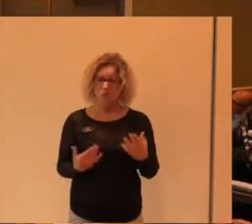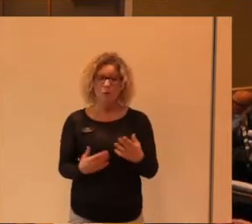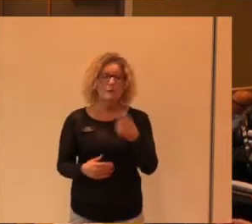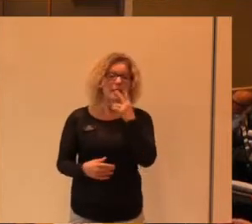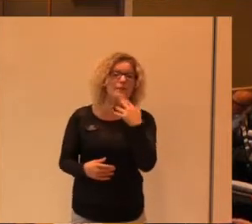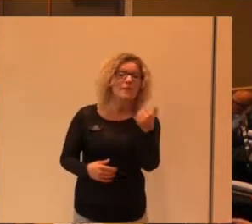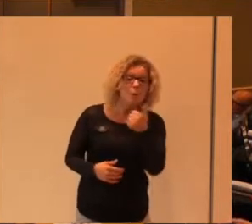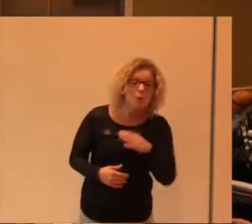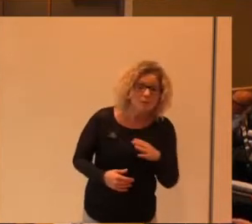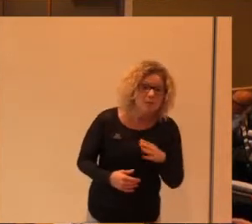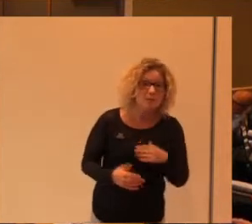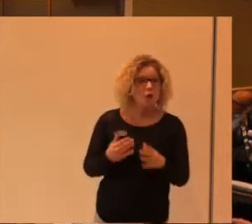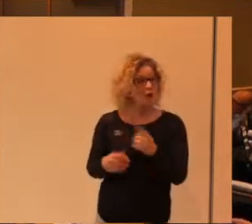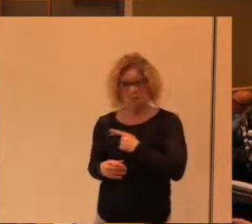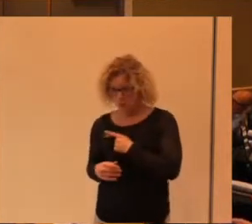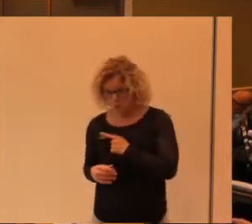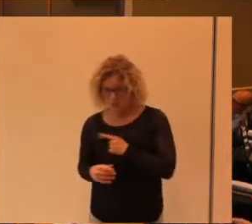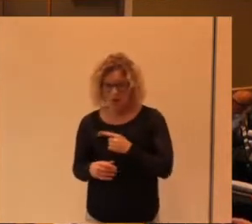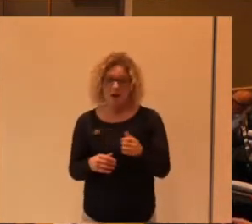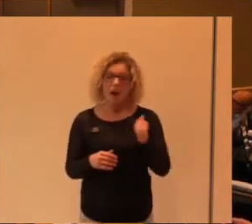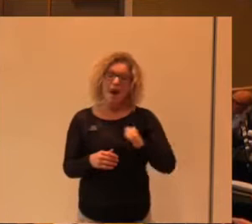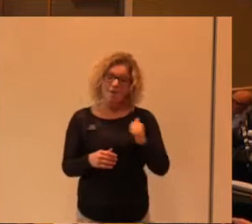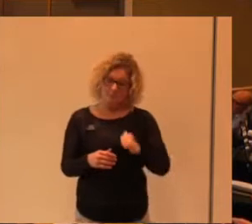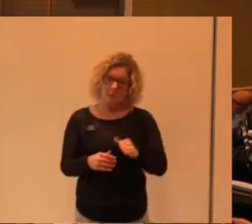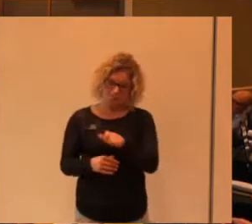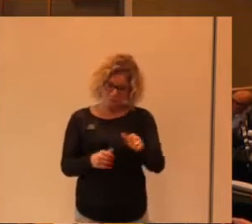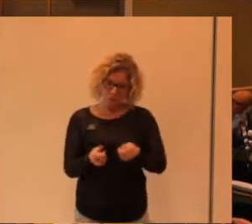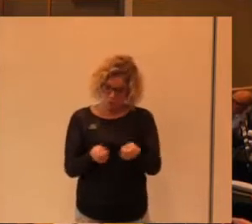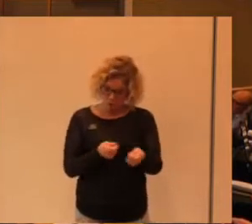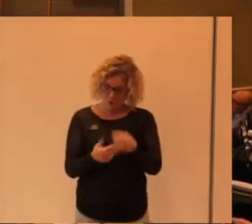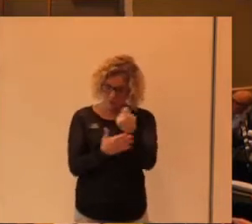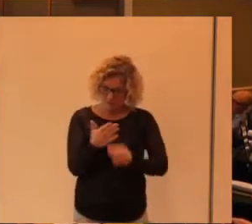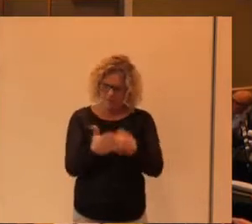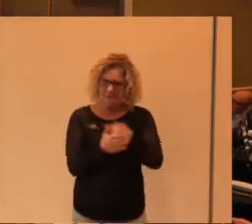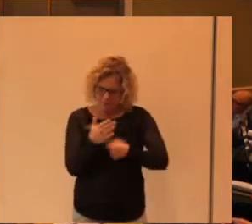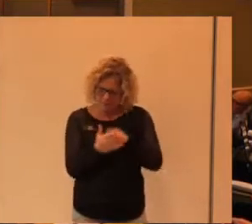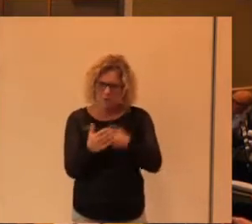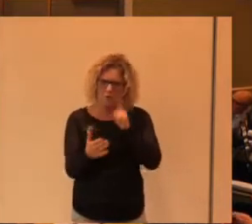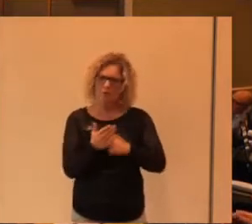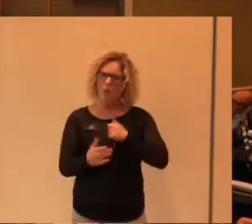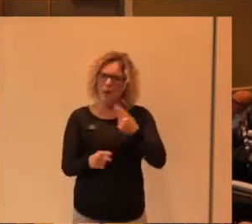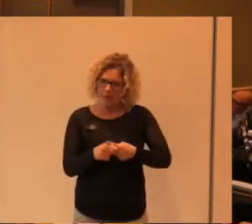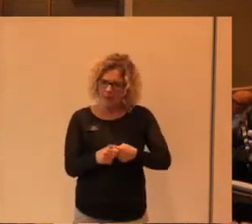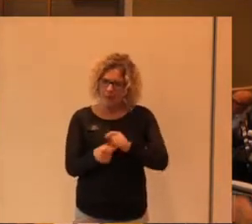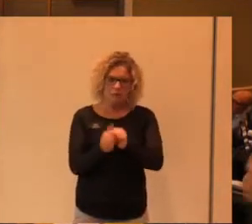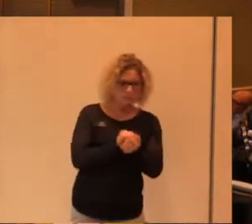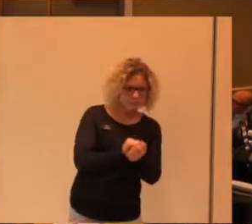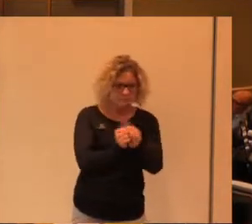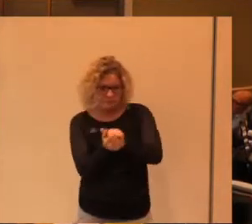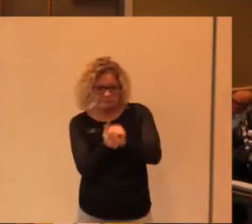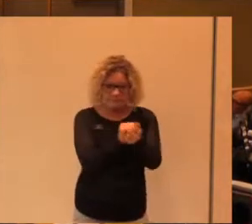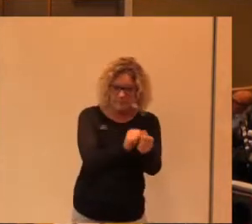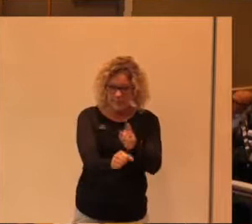behoven, gör mindre, låt användningsdata styra designvalen, kämpa för att göra det enkelt, gör om, gör sen om